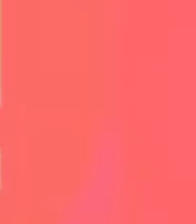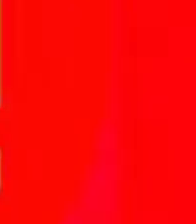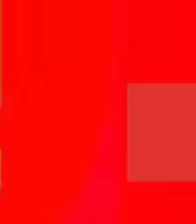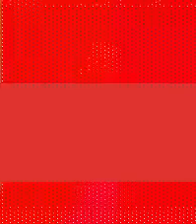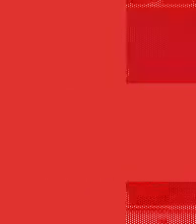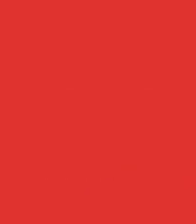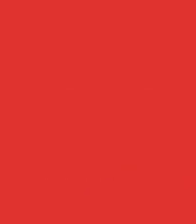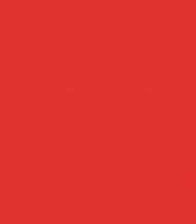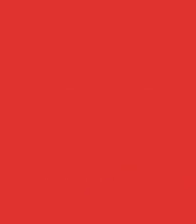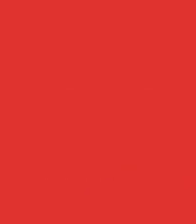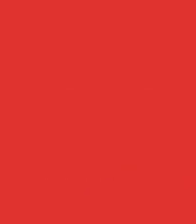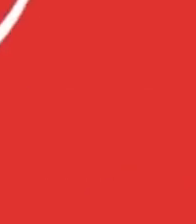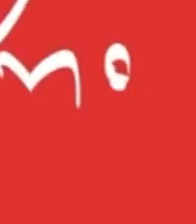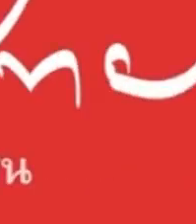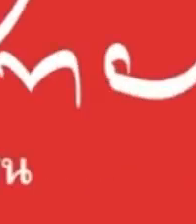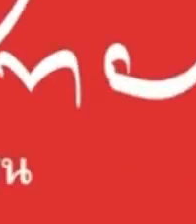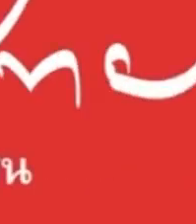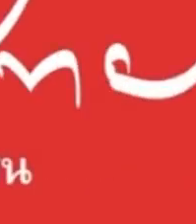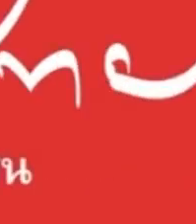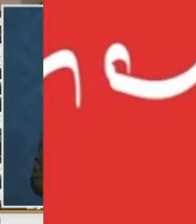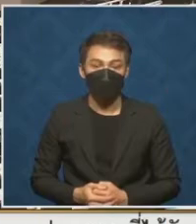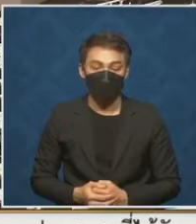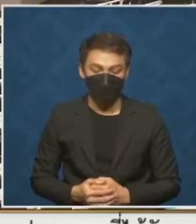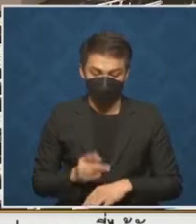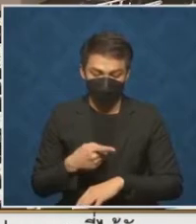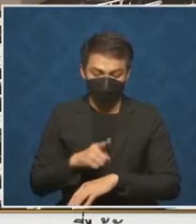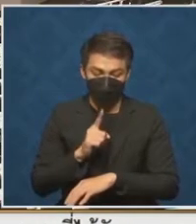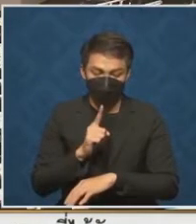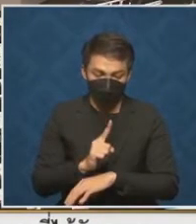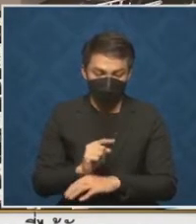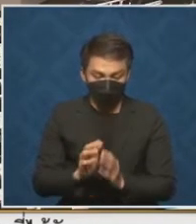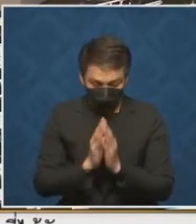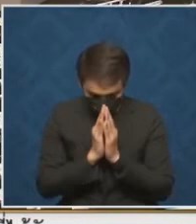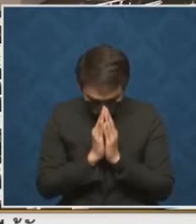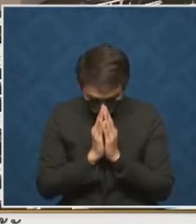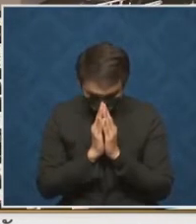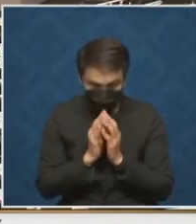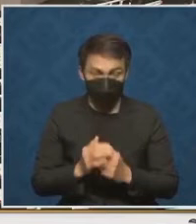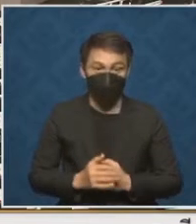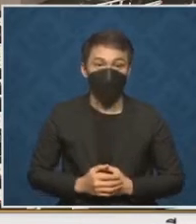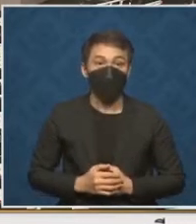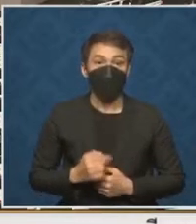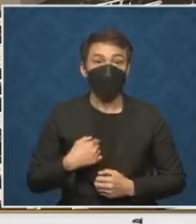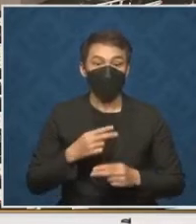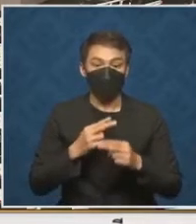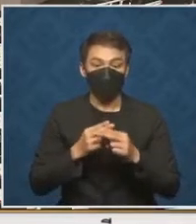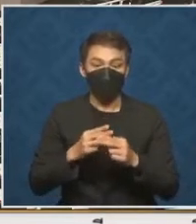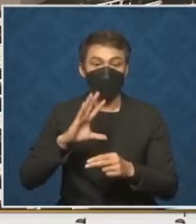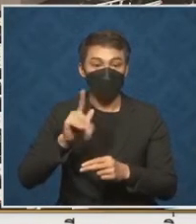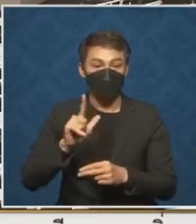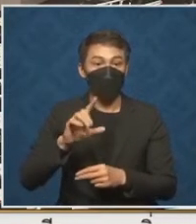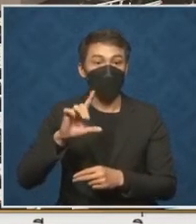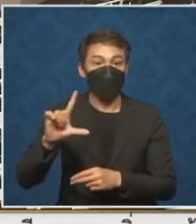อ่ะท่อนประธานที่เคารพและกระผมนายชลน่านศรีแก้ว